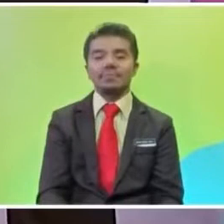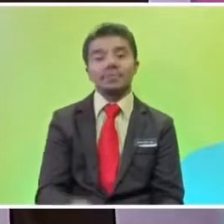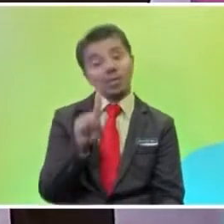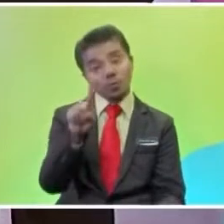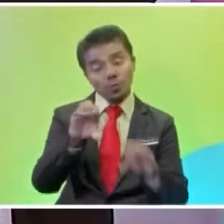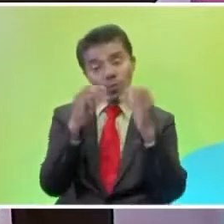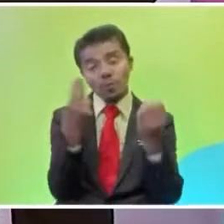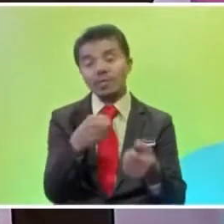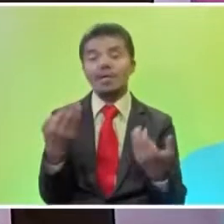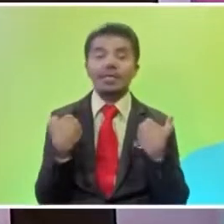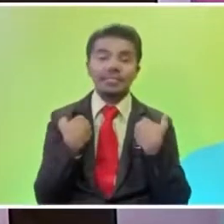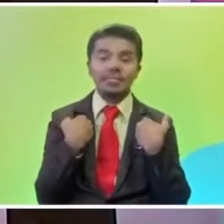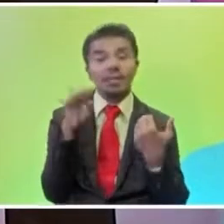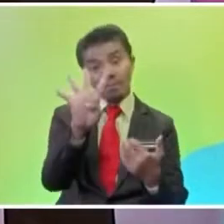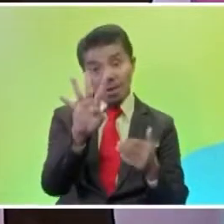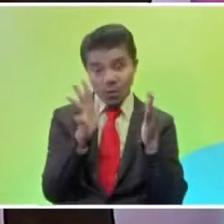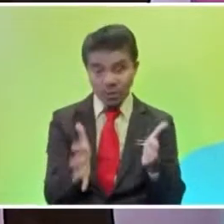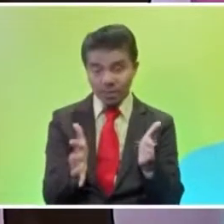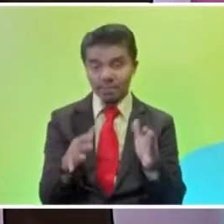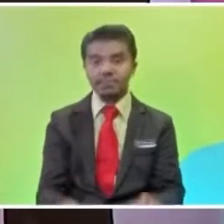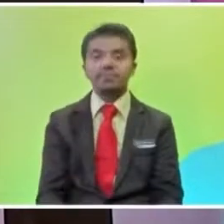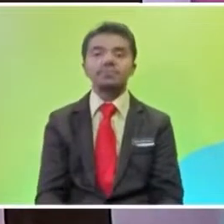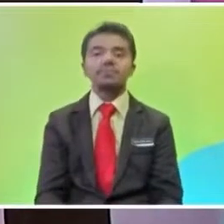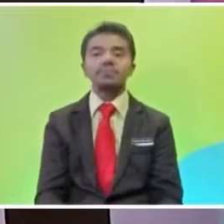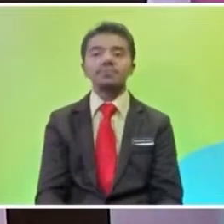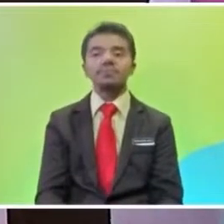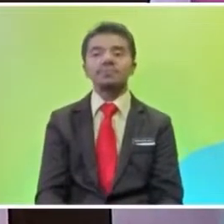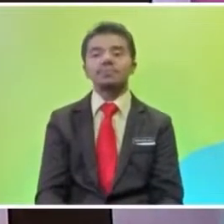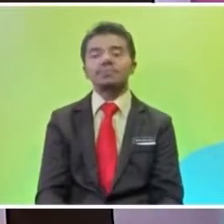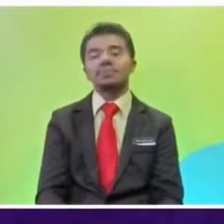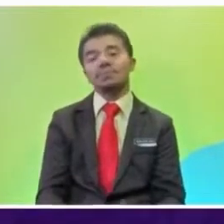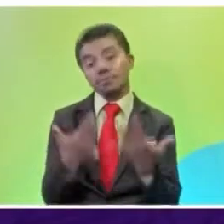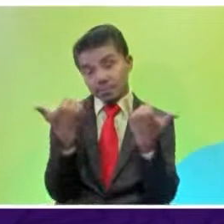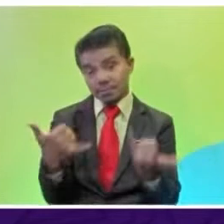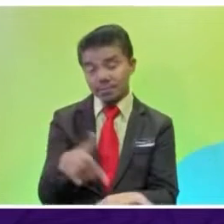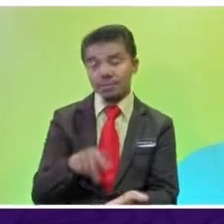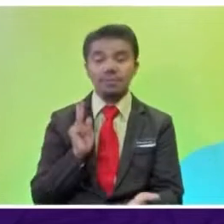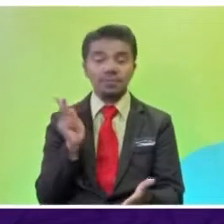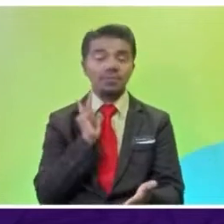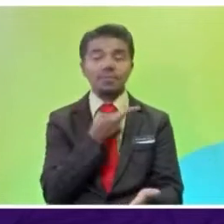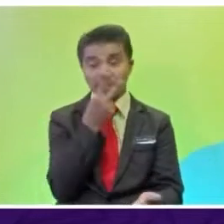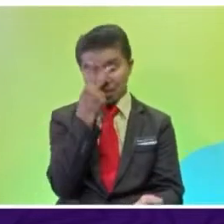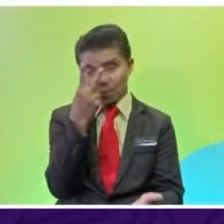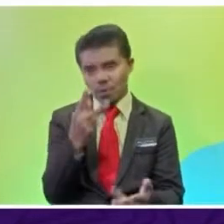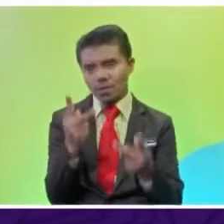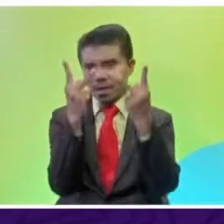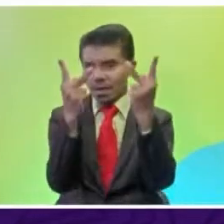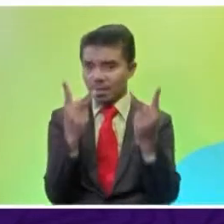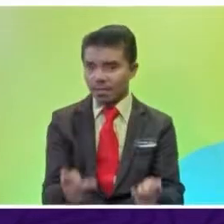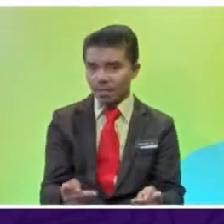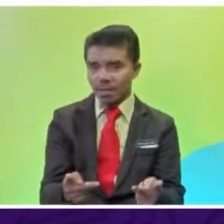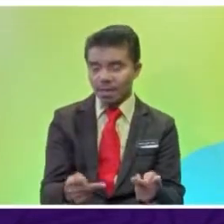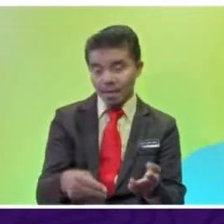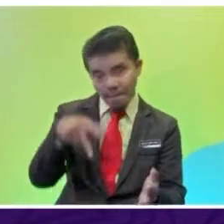kita perhatikan tadi kita beli kaidah petasiran seperti betulis betul itu kita tidak nilai macam mana Oke kita melihat